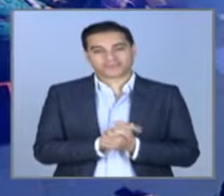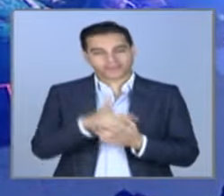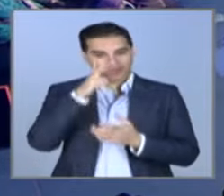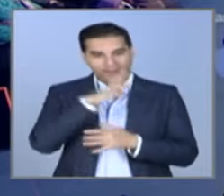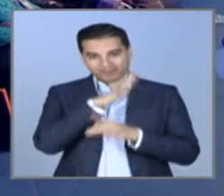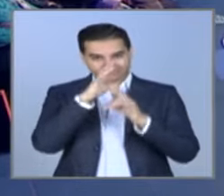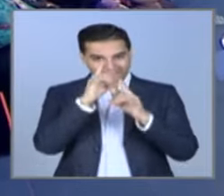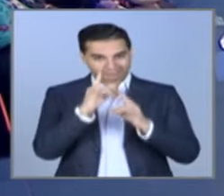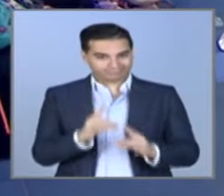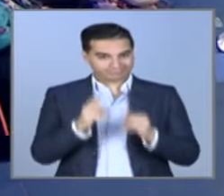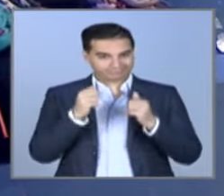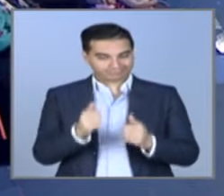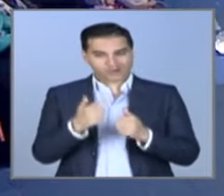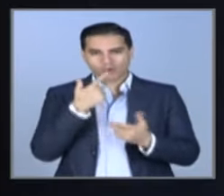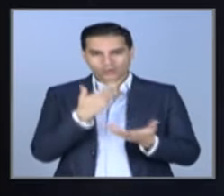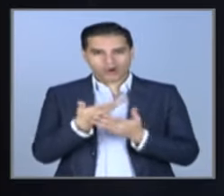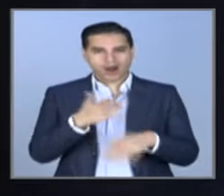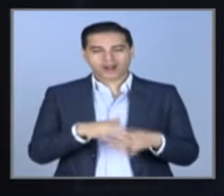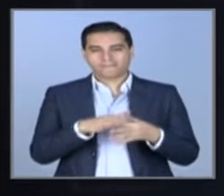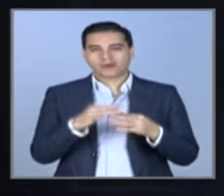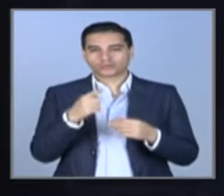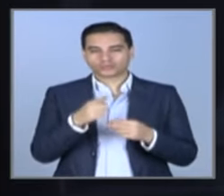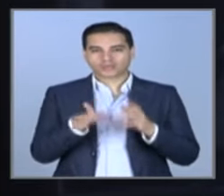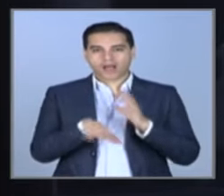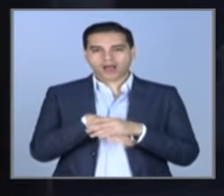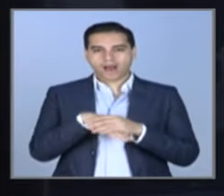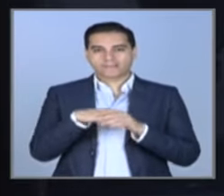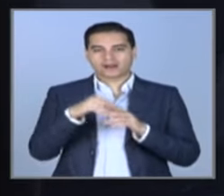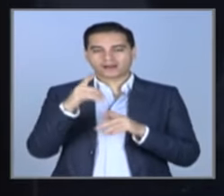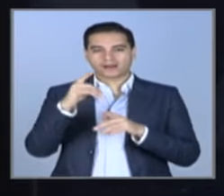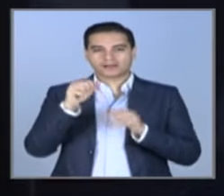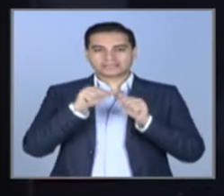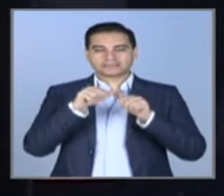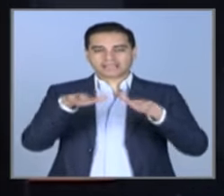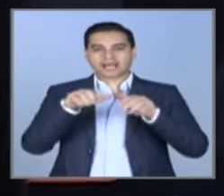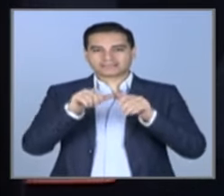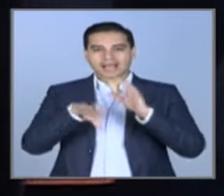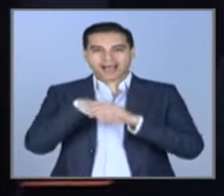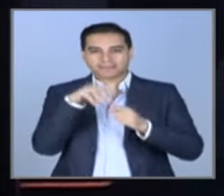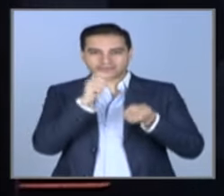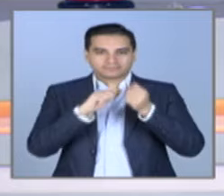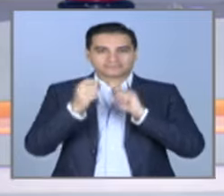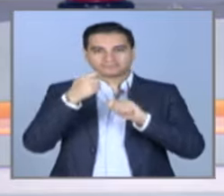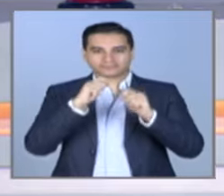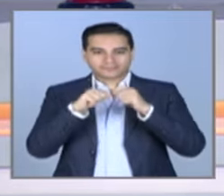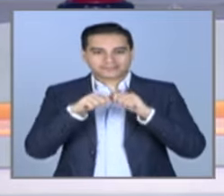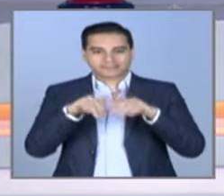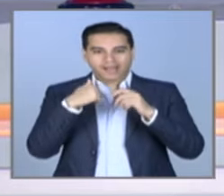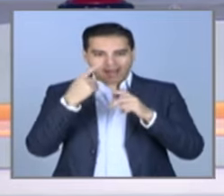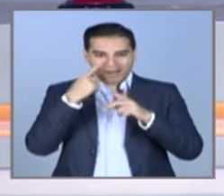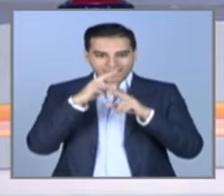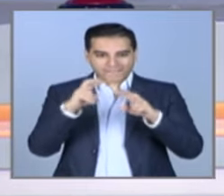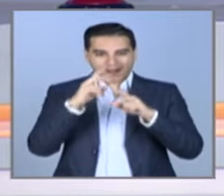أخبارك إيه؟ بسم الله. احكي لي بقى إيه موضوع الصفحة اللي أنت عاملاها والحاجات اليدوية؟ شفتي عندنا